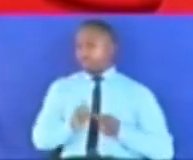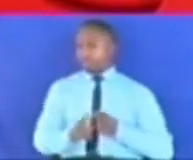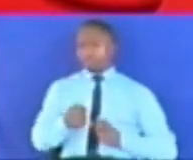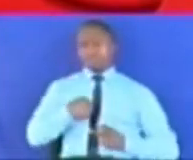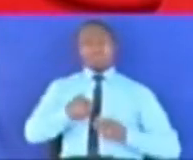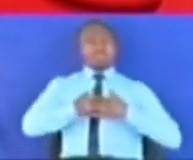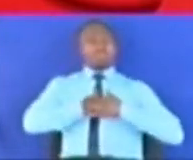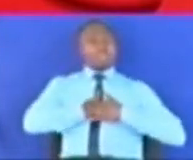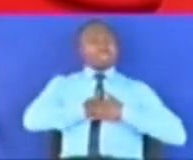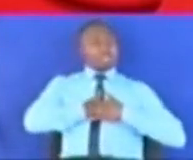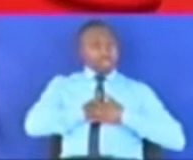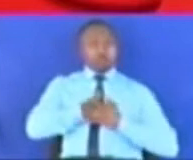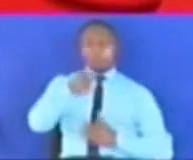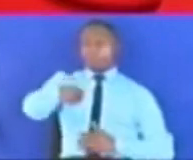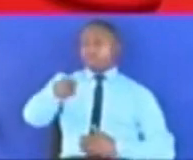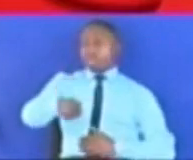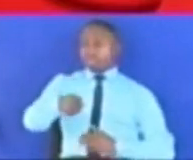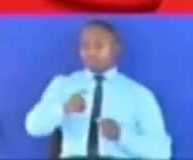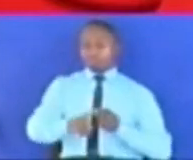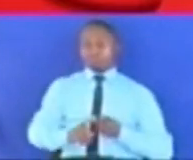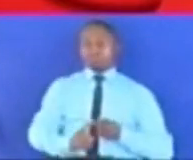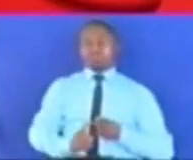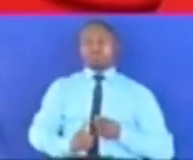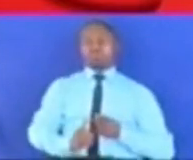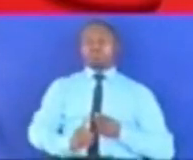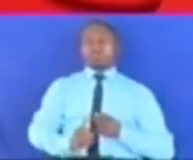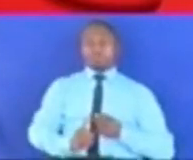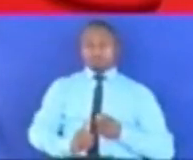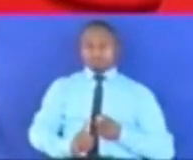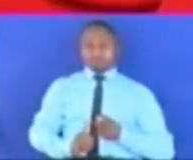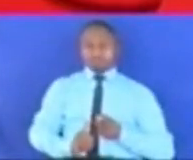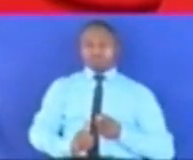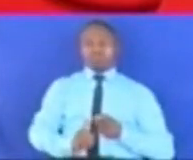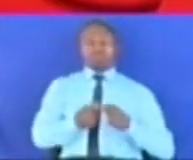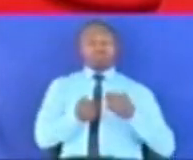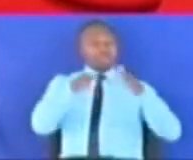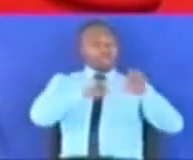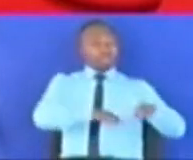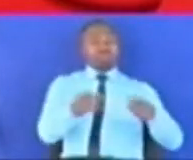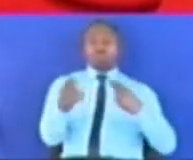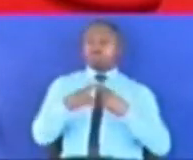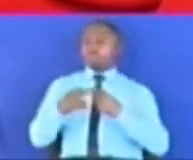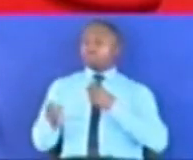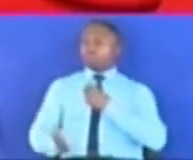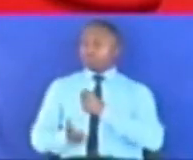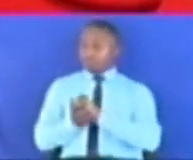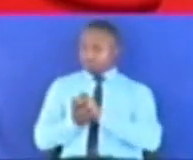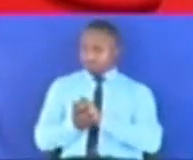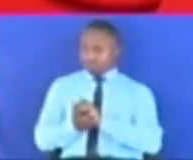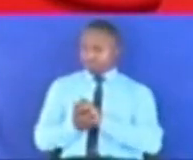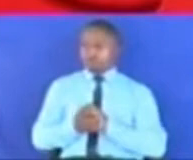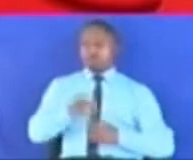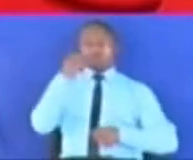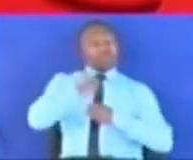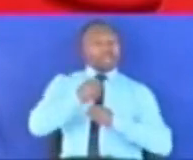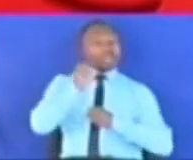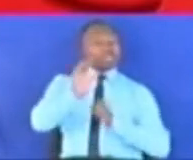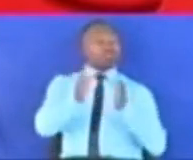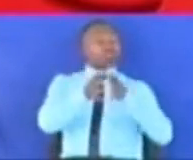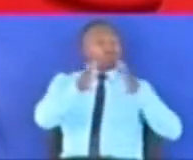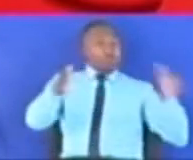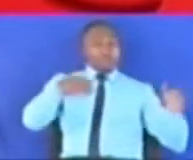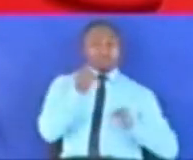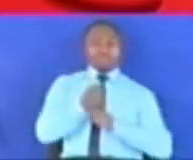ninapenda sana kumpongeza na kumkumbuka sana hayati Dr. John Pombe Magufuli kwa kazi kubwa